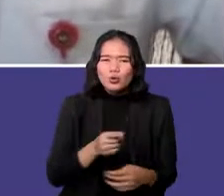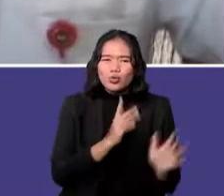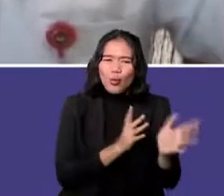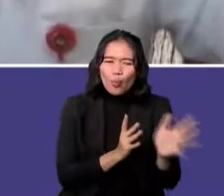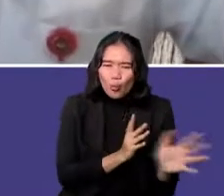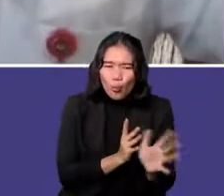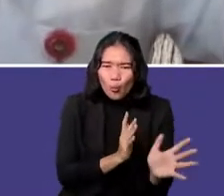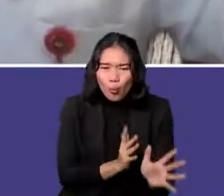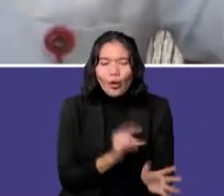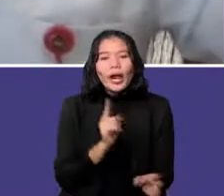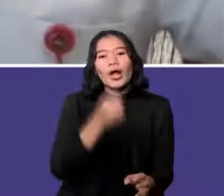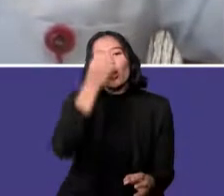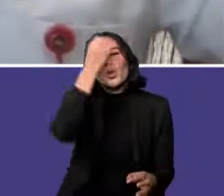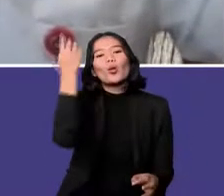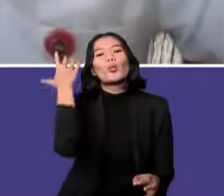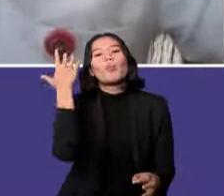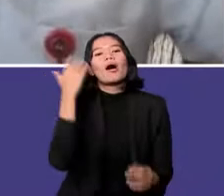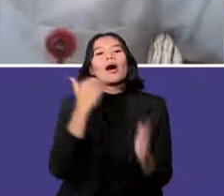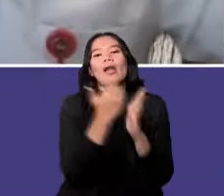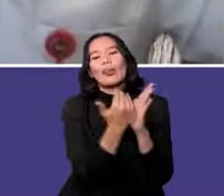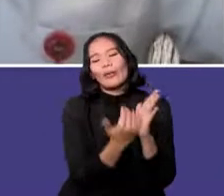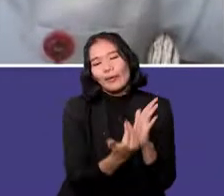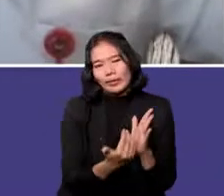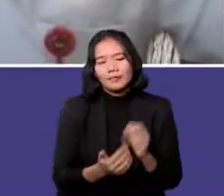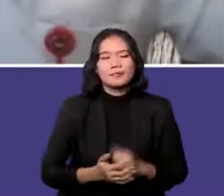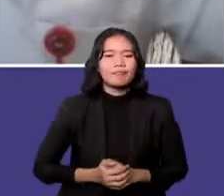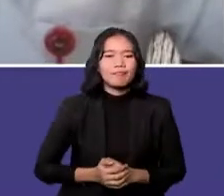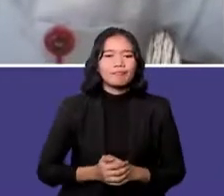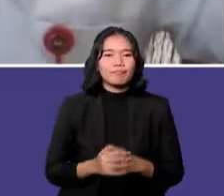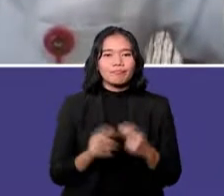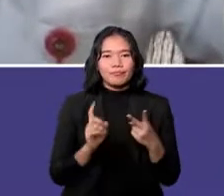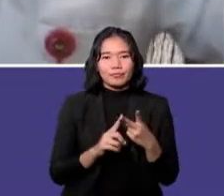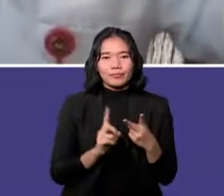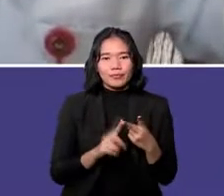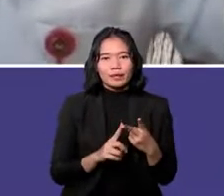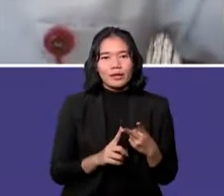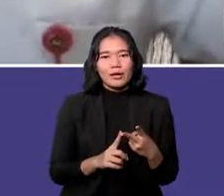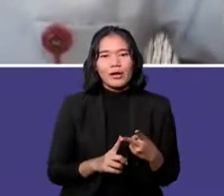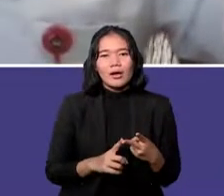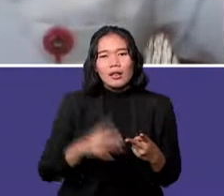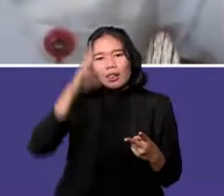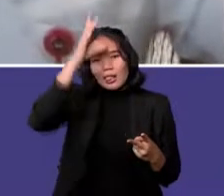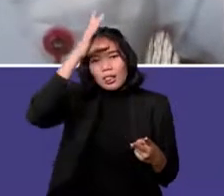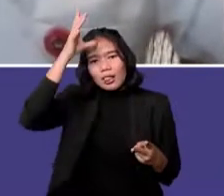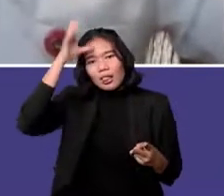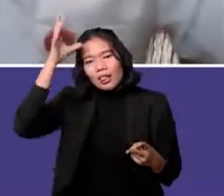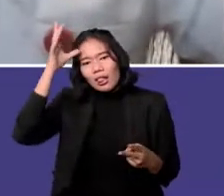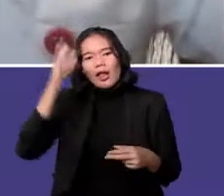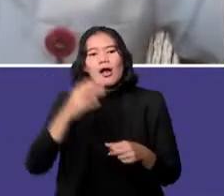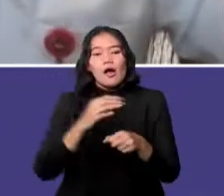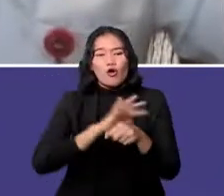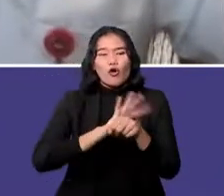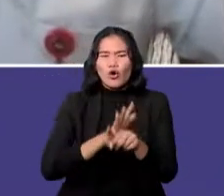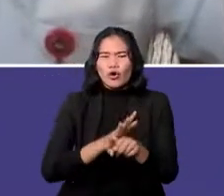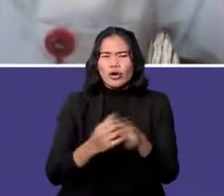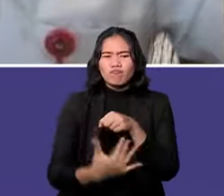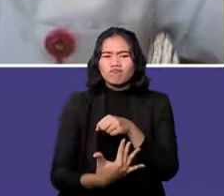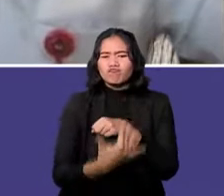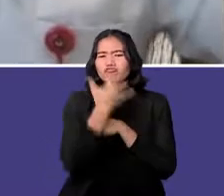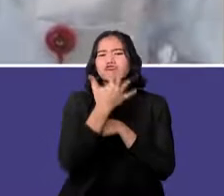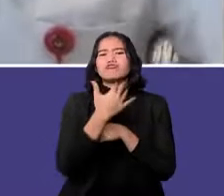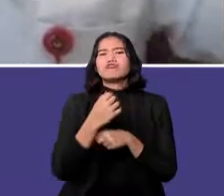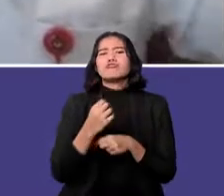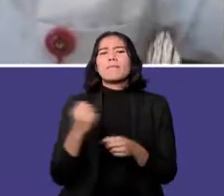akhirnya jadi lupa protokol kesehatan segala macam. Gitu ya. Terus juga ketidakpahaman tentang bahaya virus ini yang tidak kasat mata,